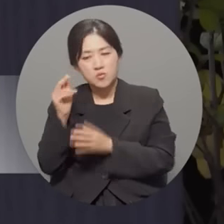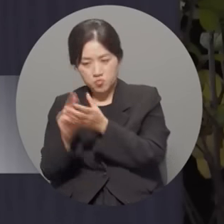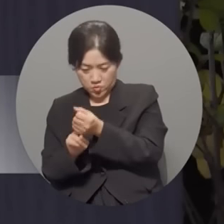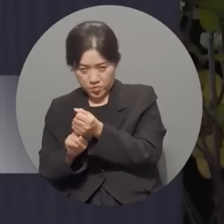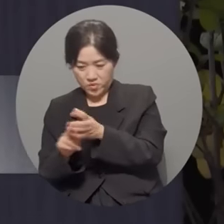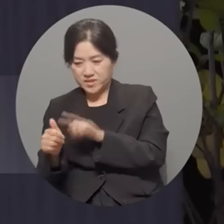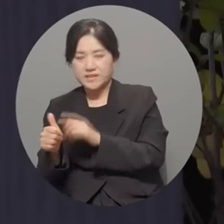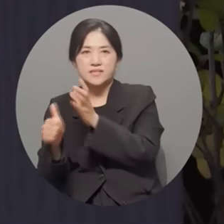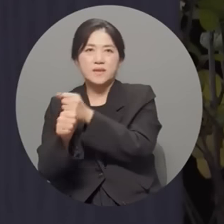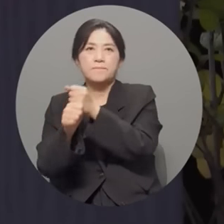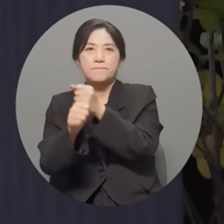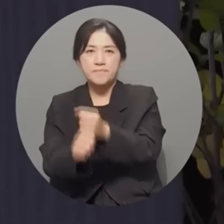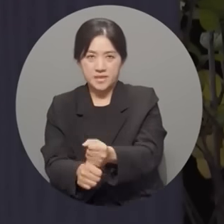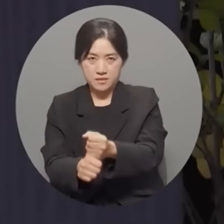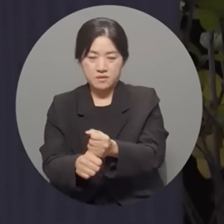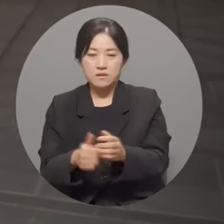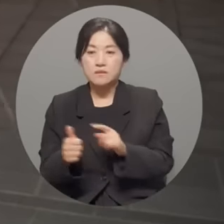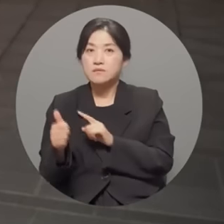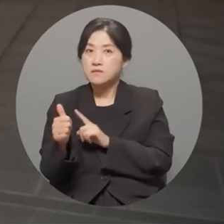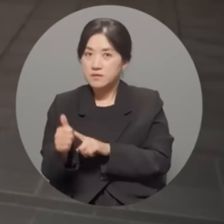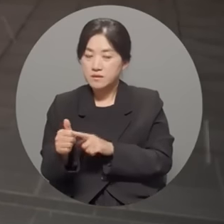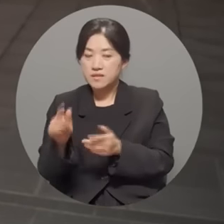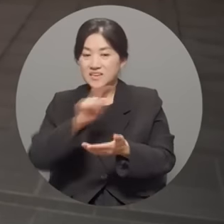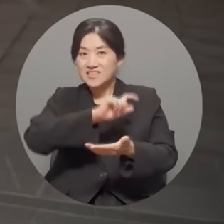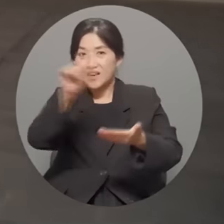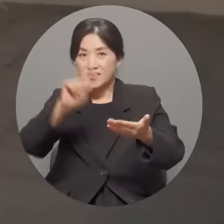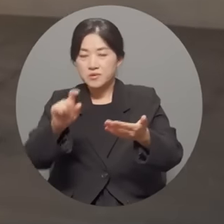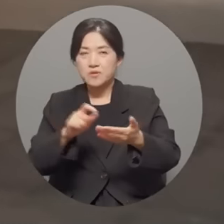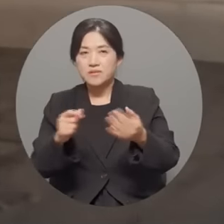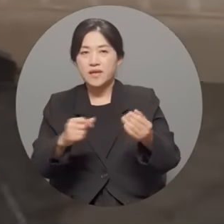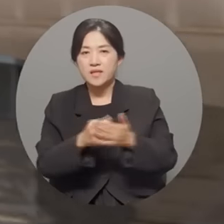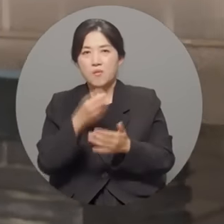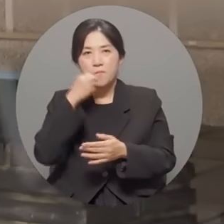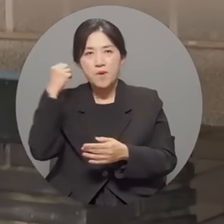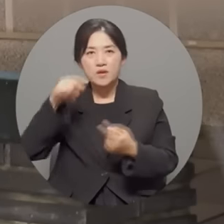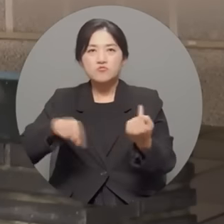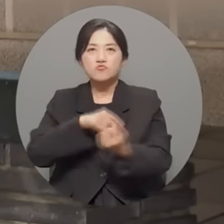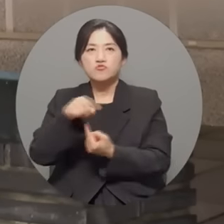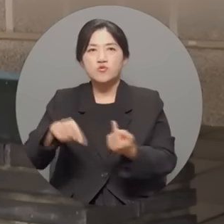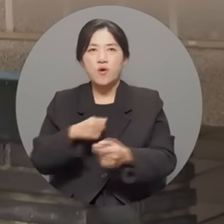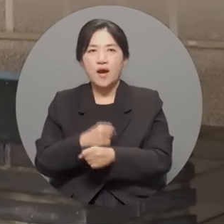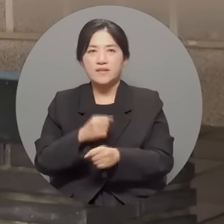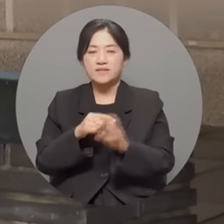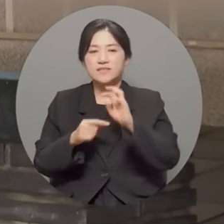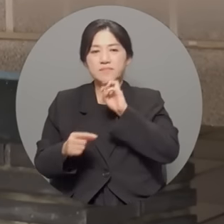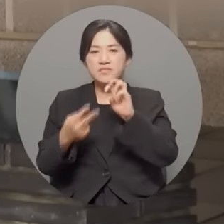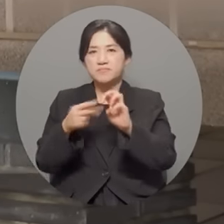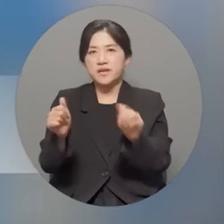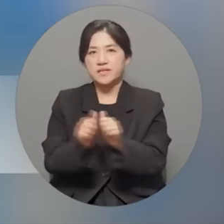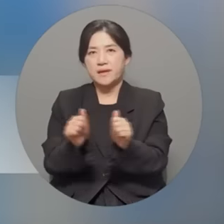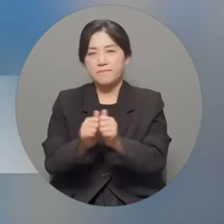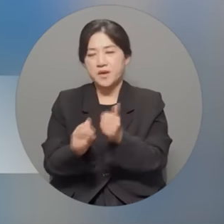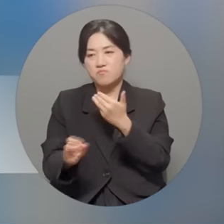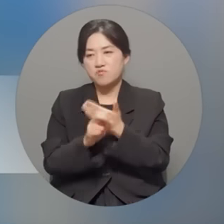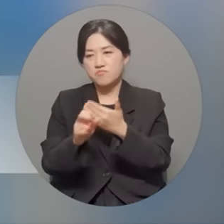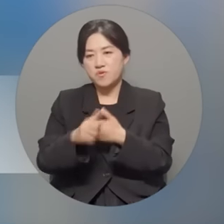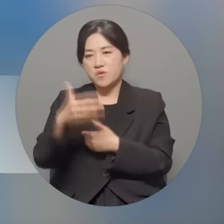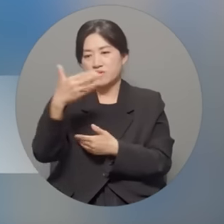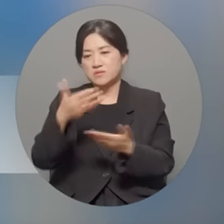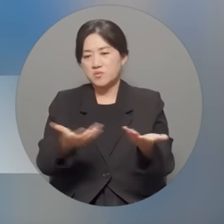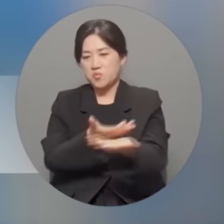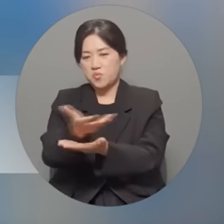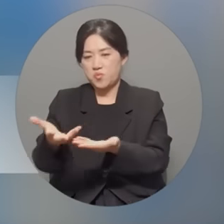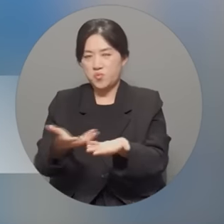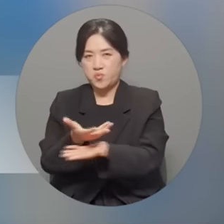팀장을 붙잡았습니다. 이 팀장은 낙서된 웹사이트를 실제 운영하는 30대 남성으로 불법으로 영상물을 공유하는